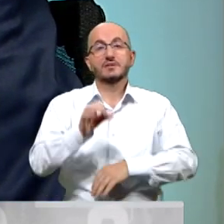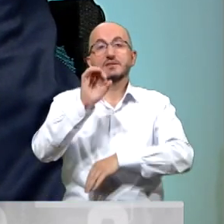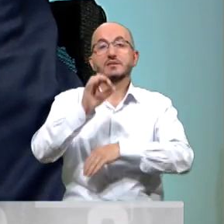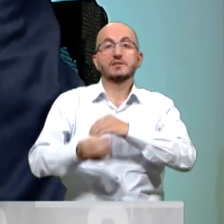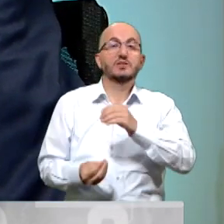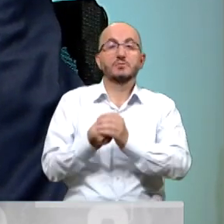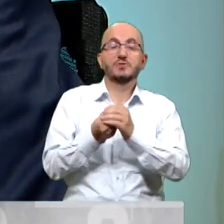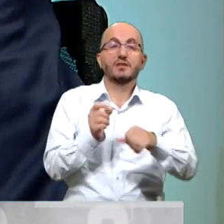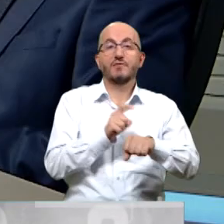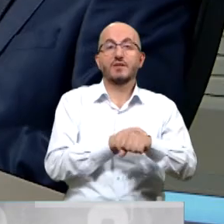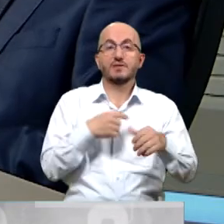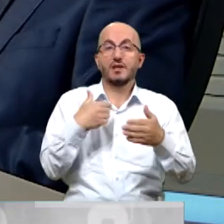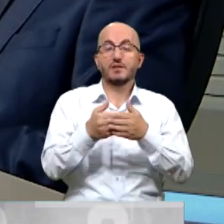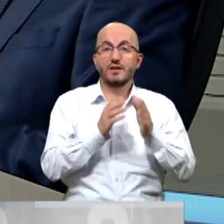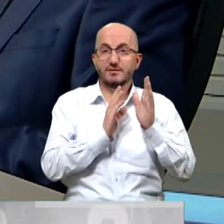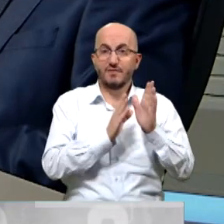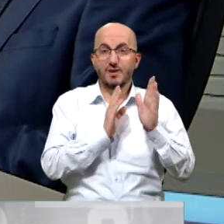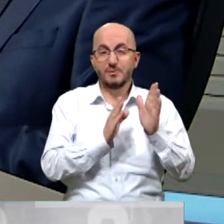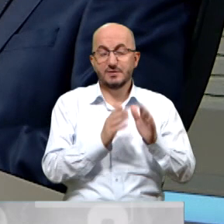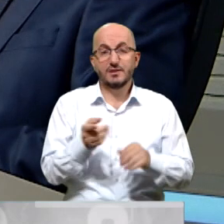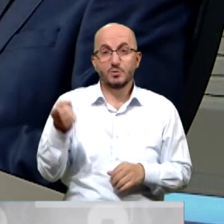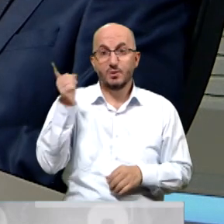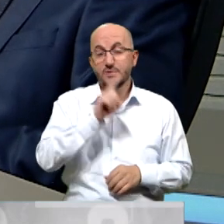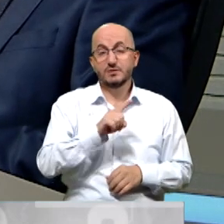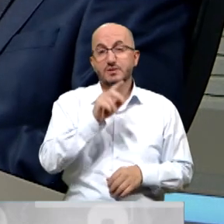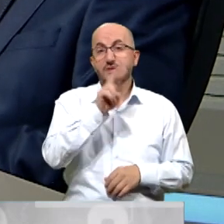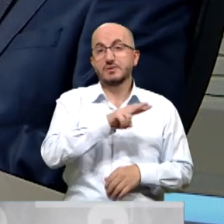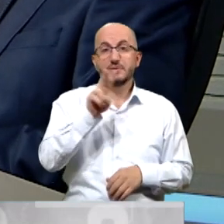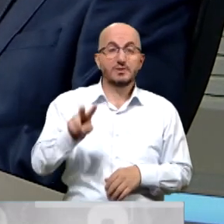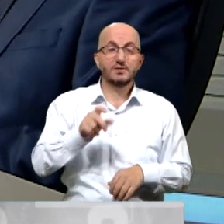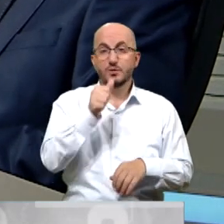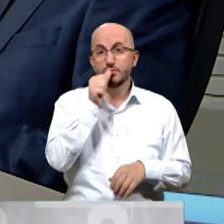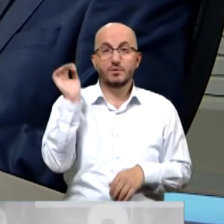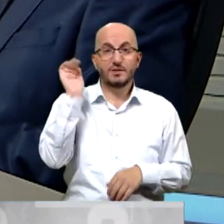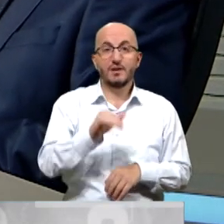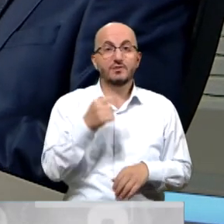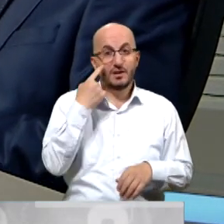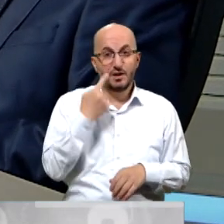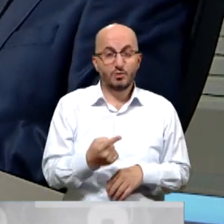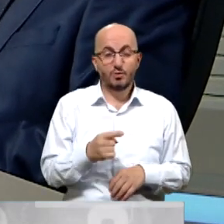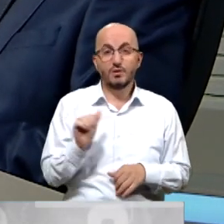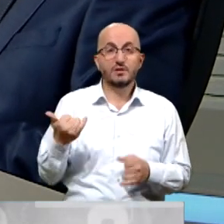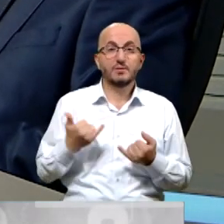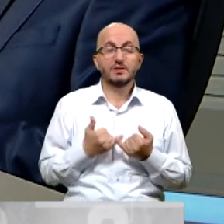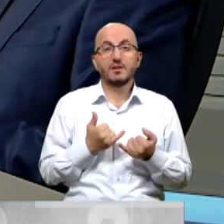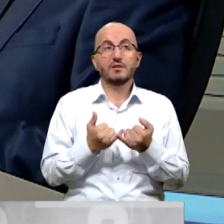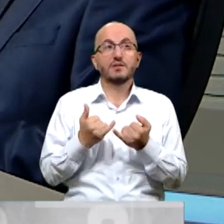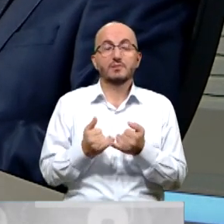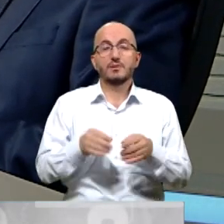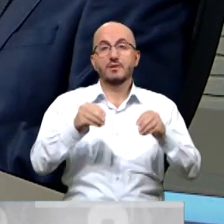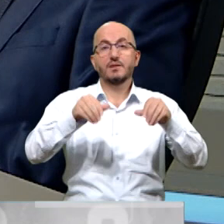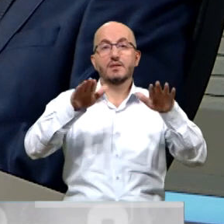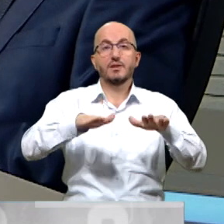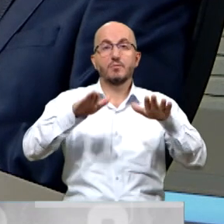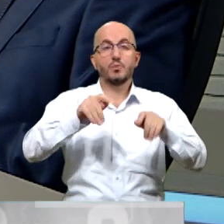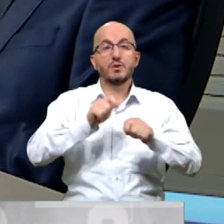vaktine kadar devam ediyor. Dolayısıyla 22'de su geleceğine göre bu kıymetli kardeşimizin teyemmüm